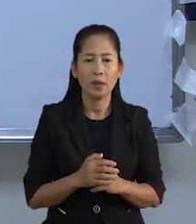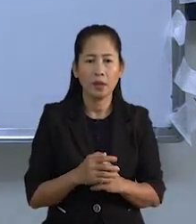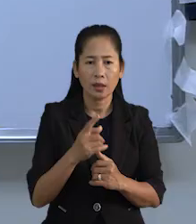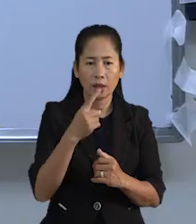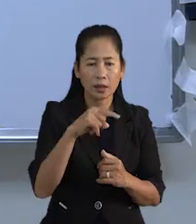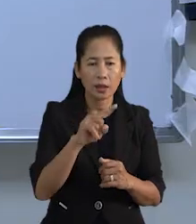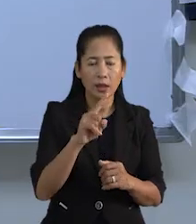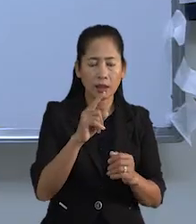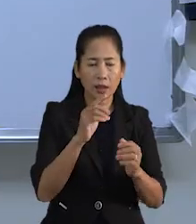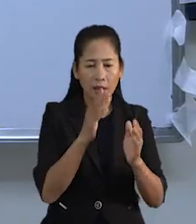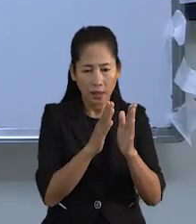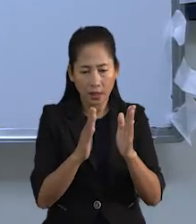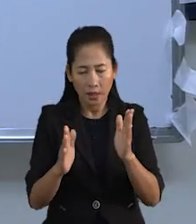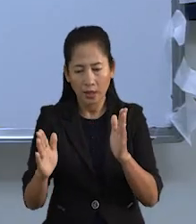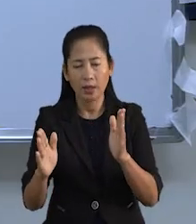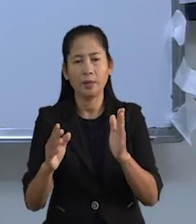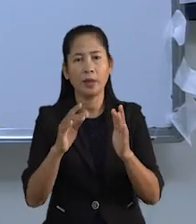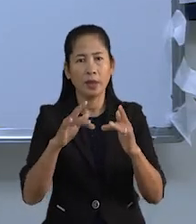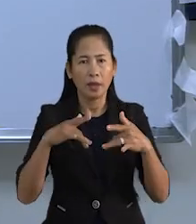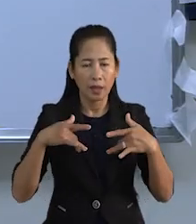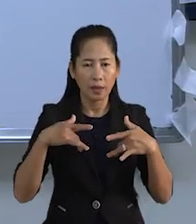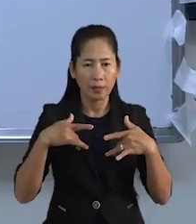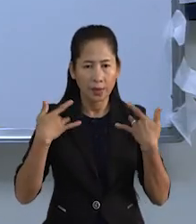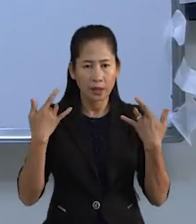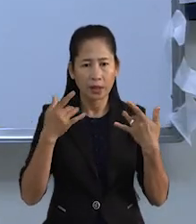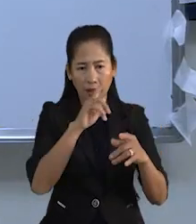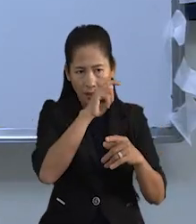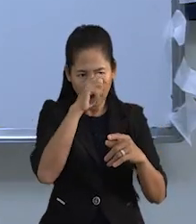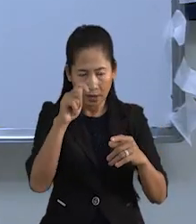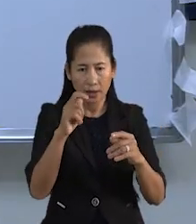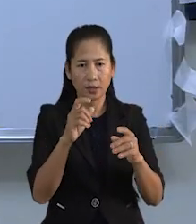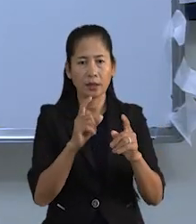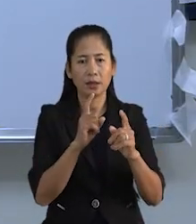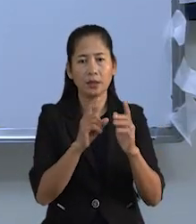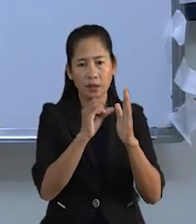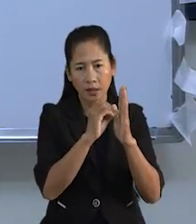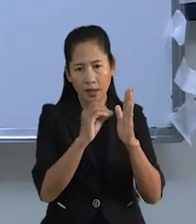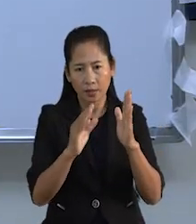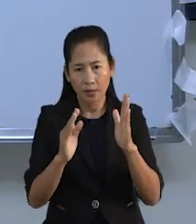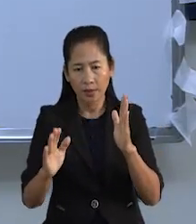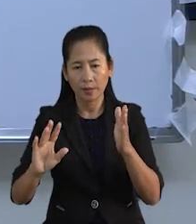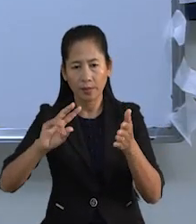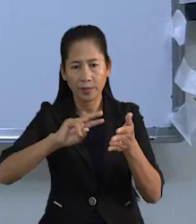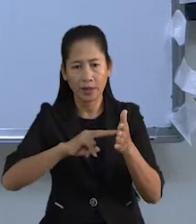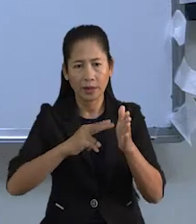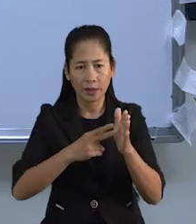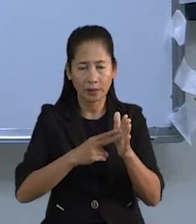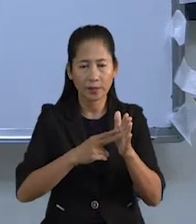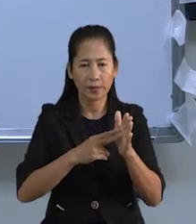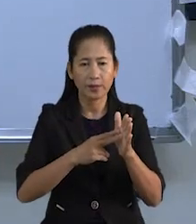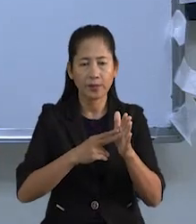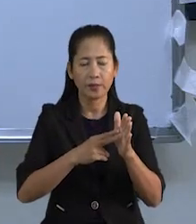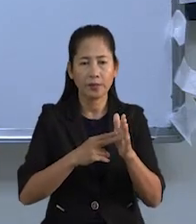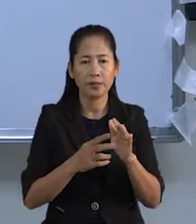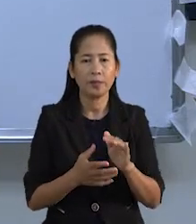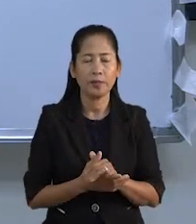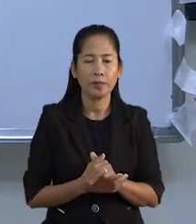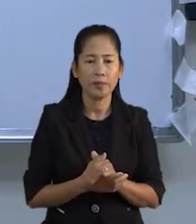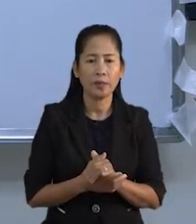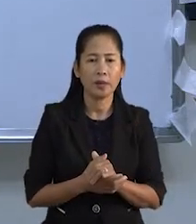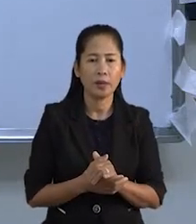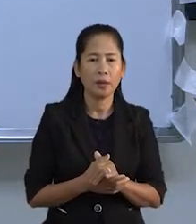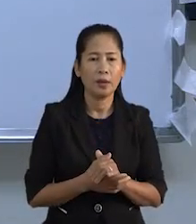ងតើការរៀបព្រឹត្តិការណ៍នៃរឿងតាមលំដាប់មានន័យថាម៉េចទៅកូនបាទការរៀបព្រឹត្តិការណ៍រឿងតា